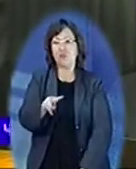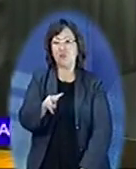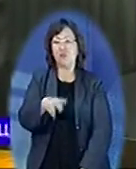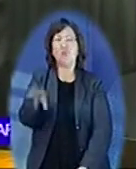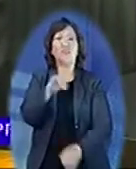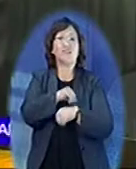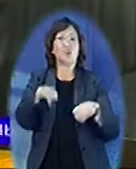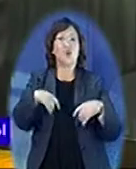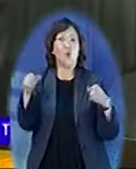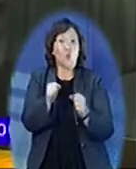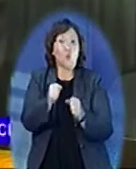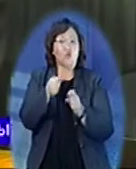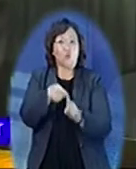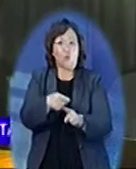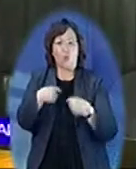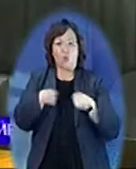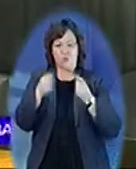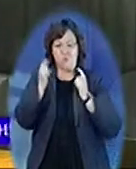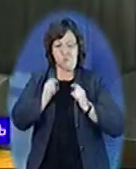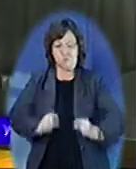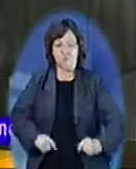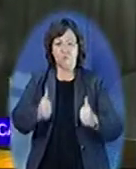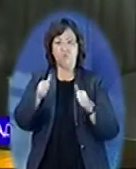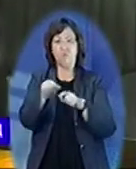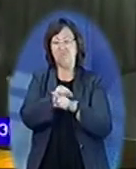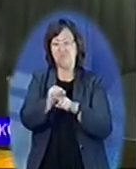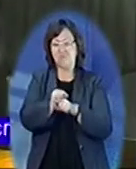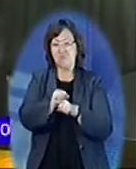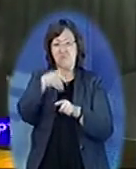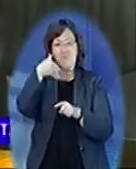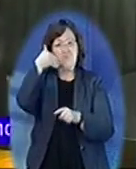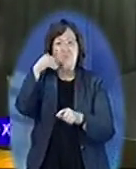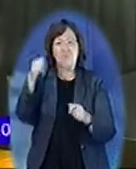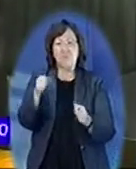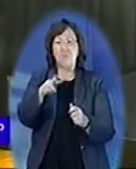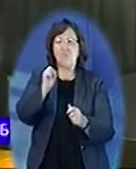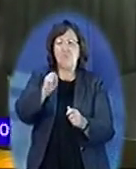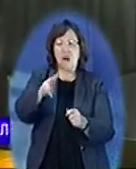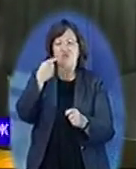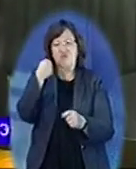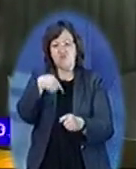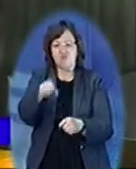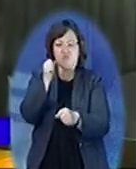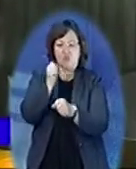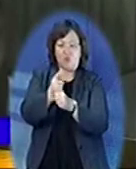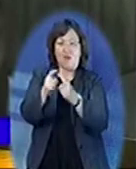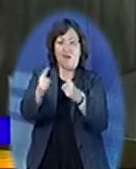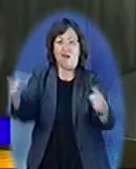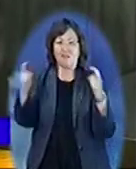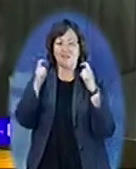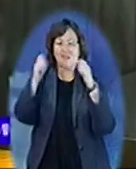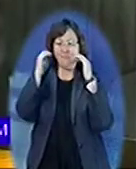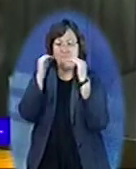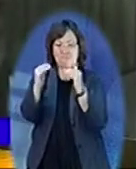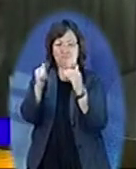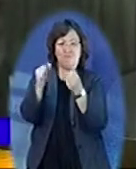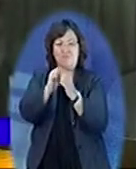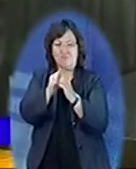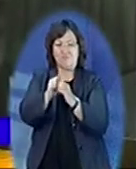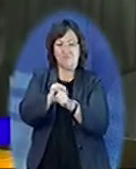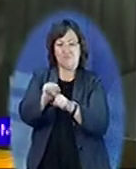дулаан ус бэлтгэх малын хашаа сарвчийг зас сэлэх ажлыг цас урж засан бүрхүүл тогтох эрс хүйтрэхээс